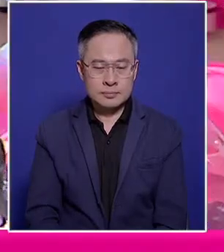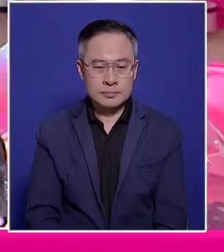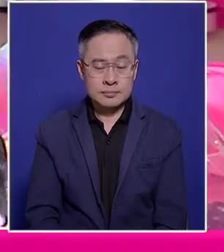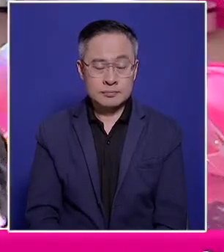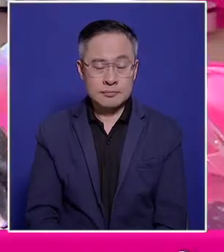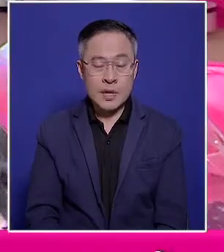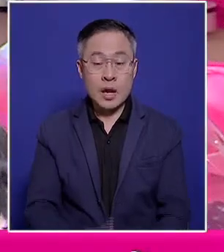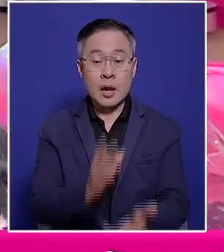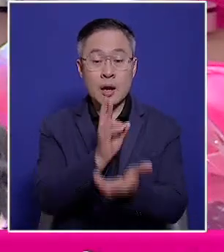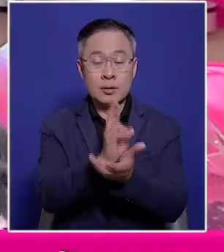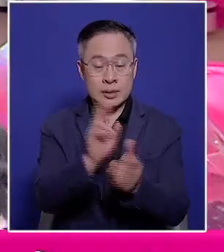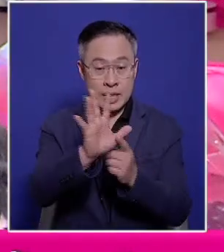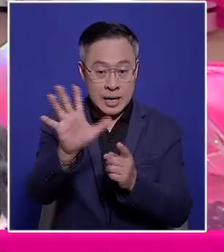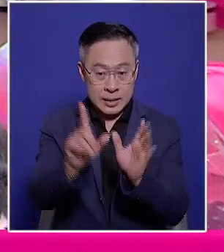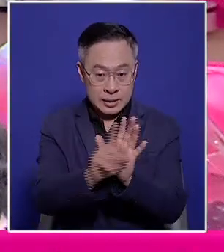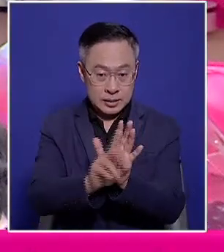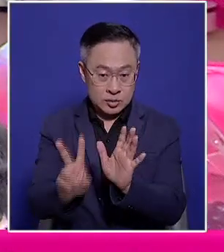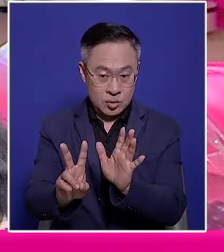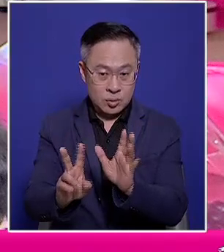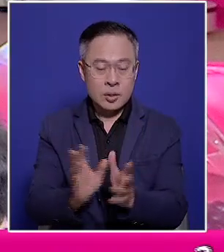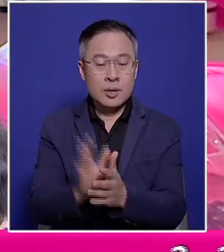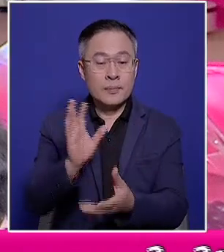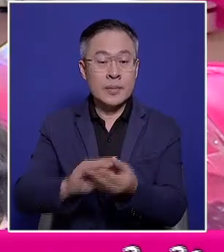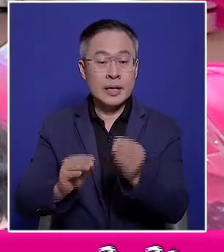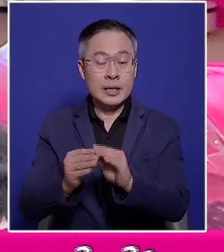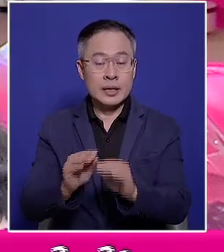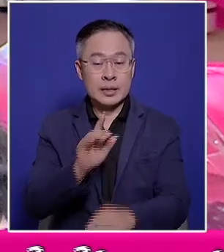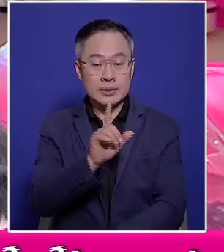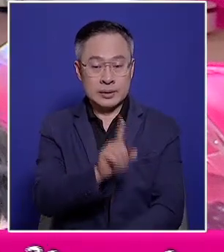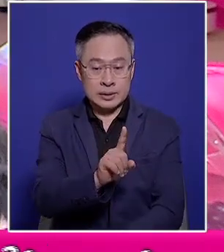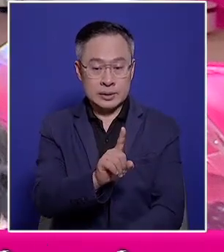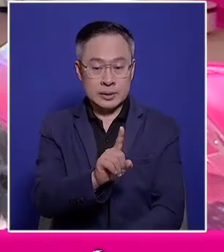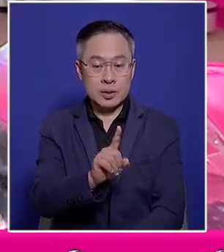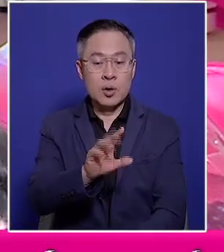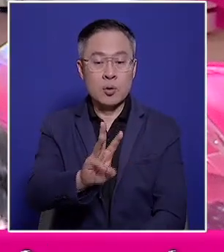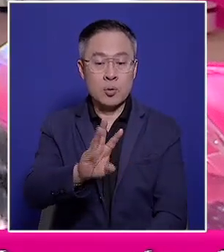อันดับที่5หมุนครั้งที่2เลขที่ออก